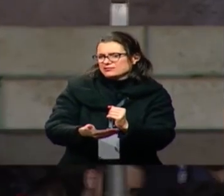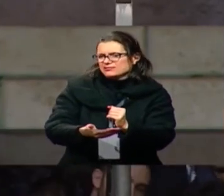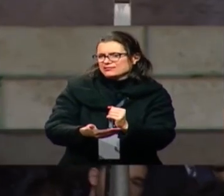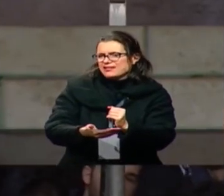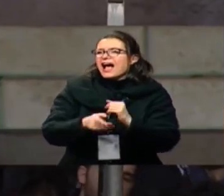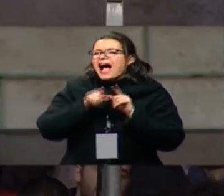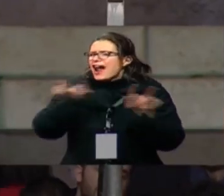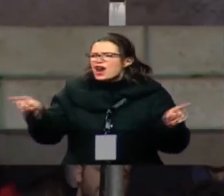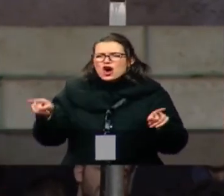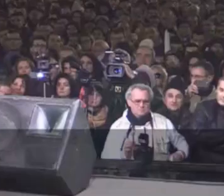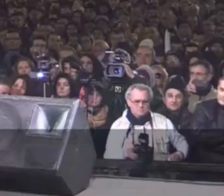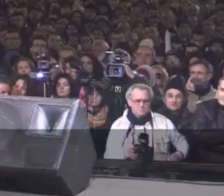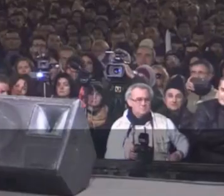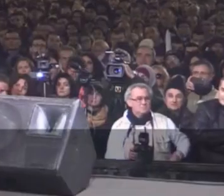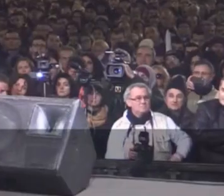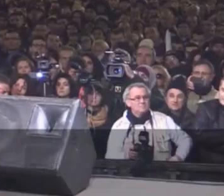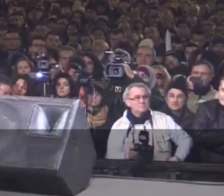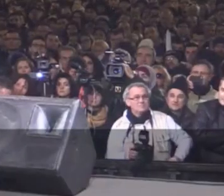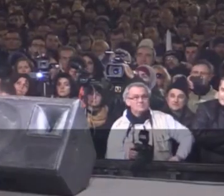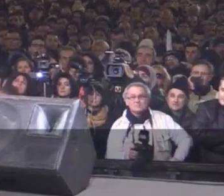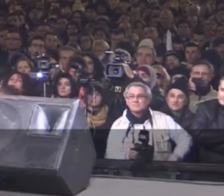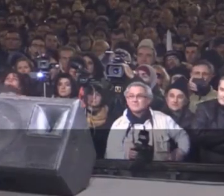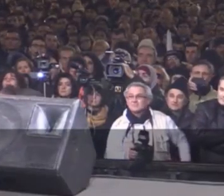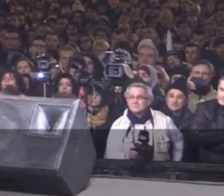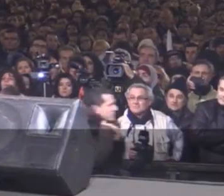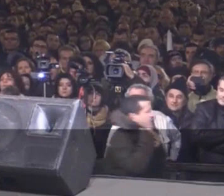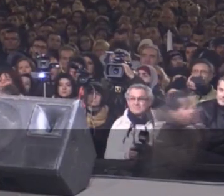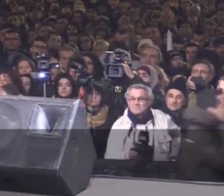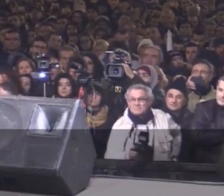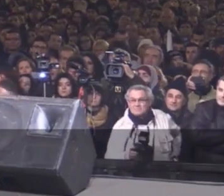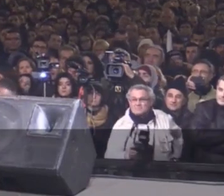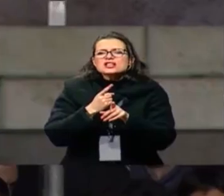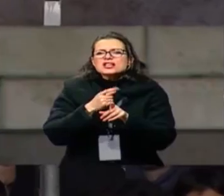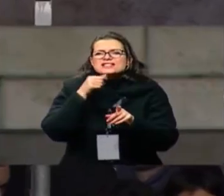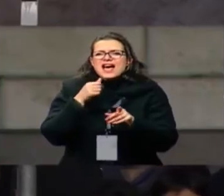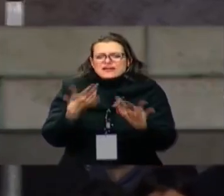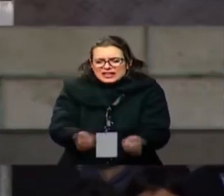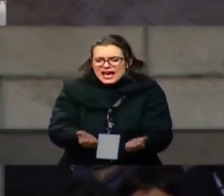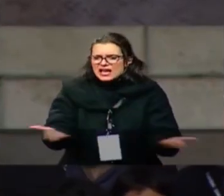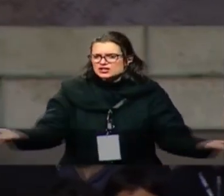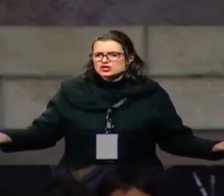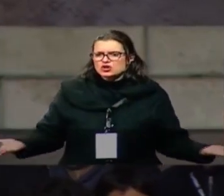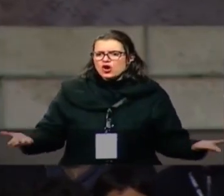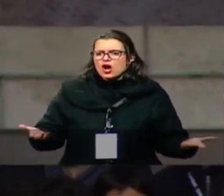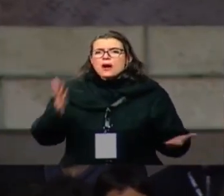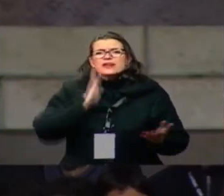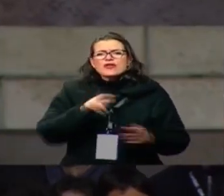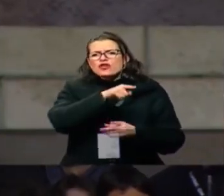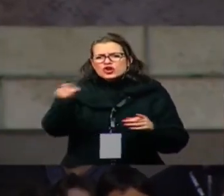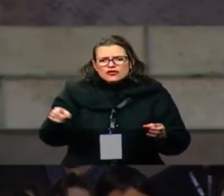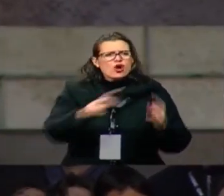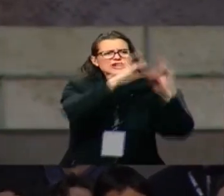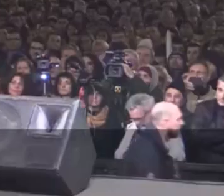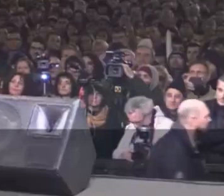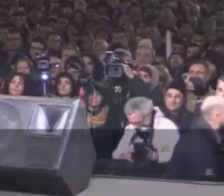l'economia reale qui dobbiamo fare una cosa immediata ci sono i banchetti da andare a firmare per favore non sono mai